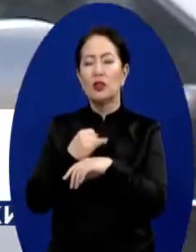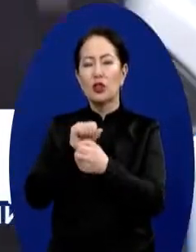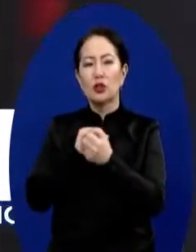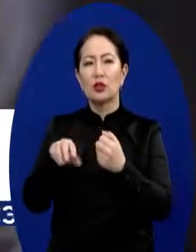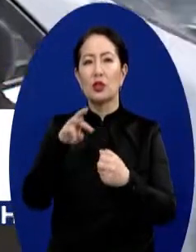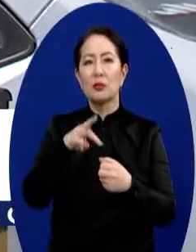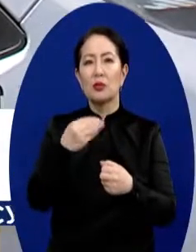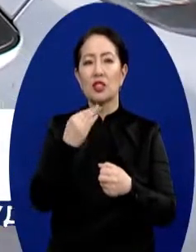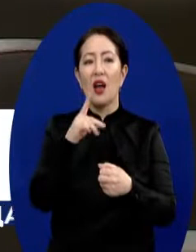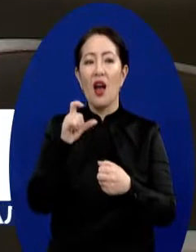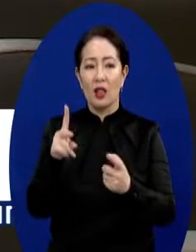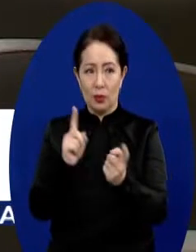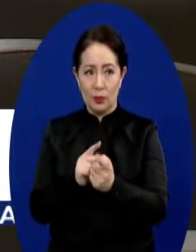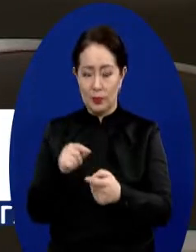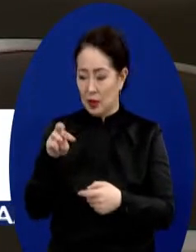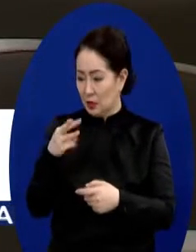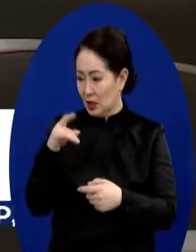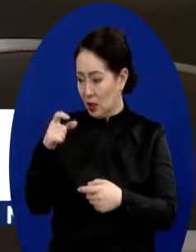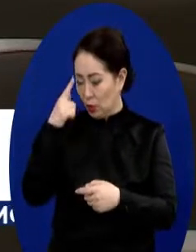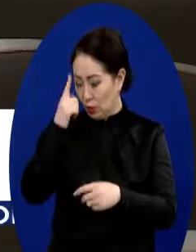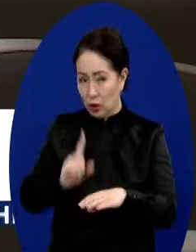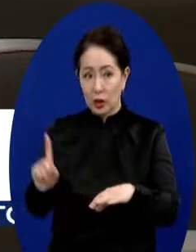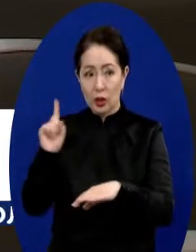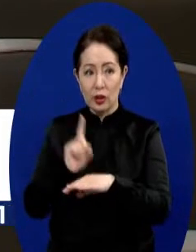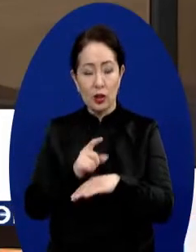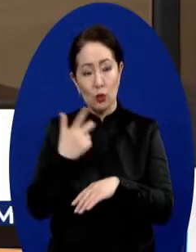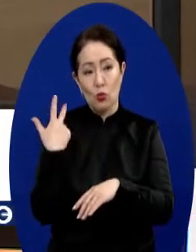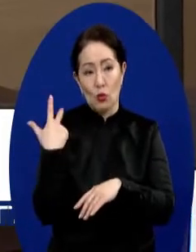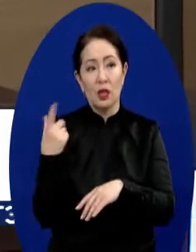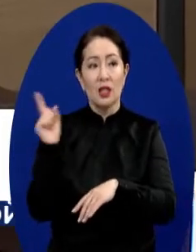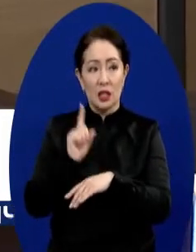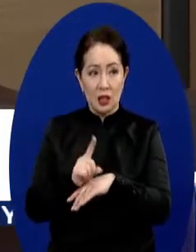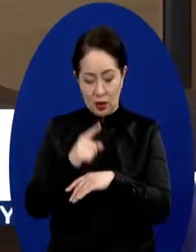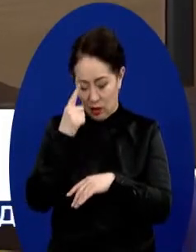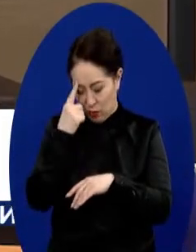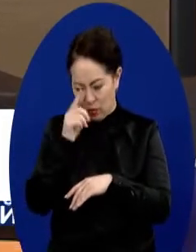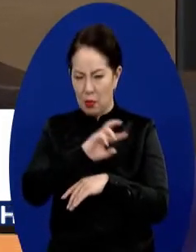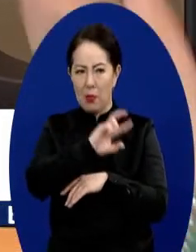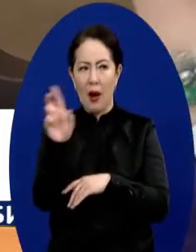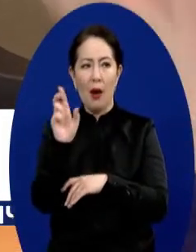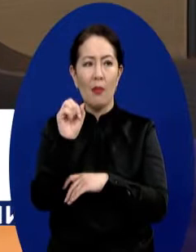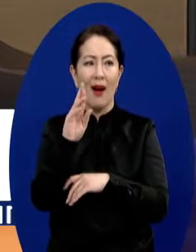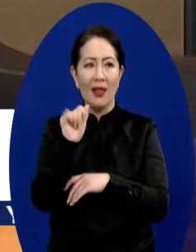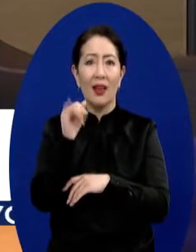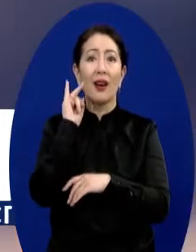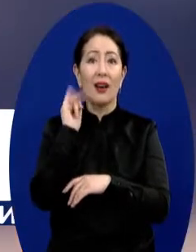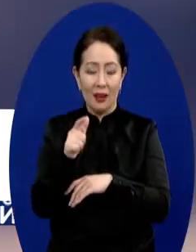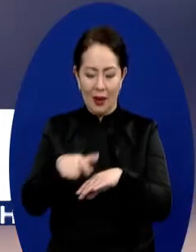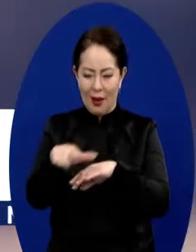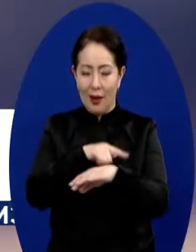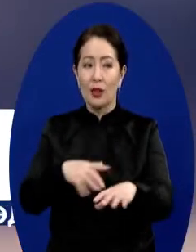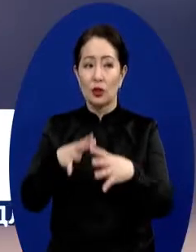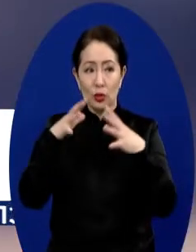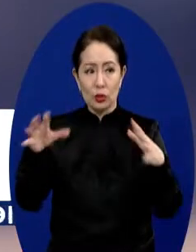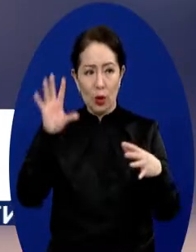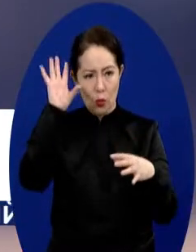Мишельтэй бид мөн уулзлаа. Тэрээр эх орондоо ирээд 3 хоног байна. Монголчууд байгалийн баялаг их, газар нутаг өргөн уудам, оюуны